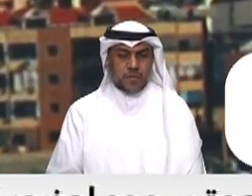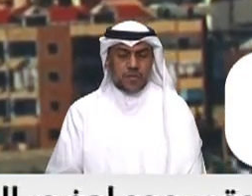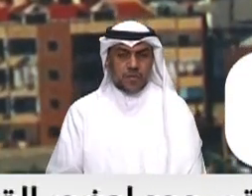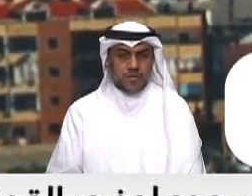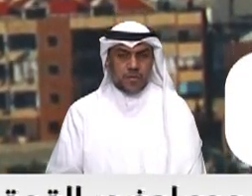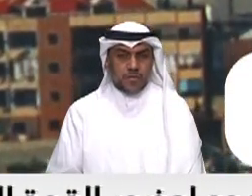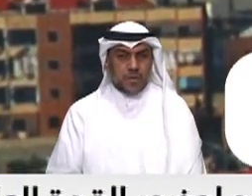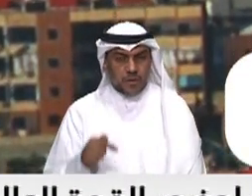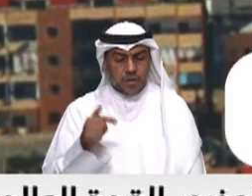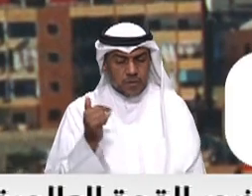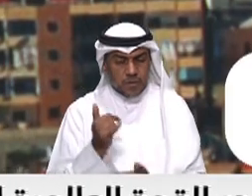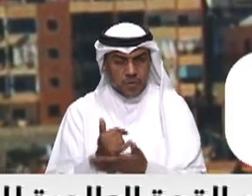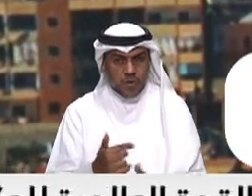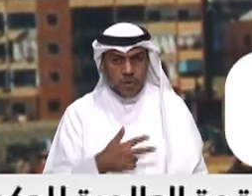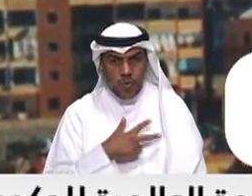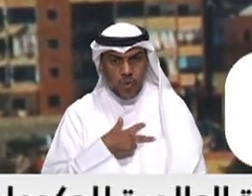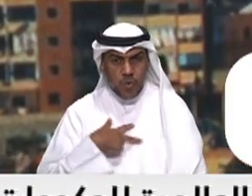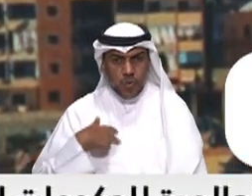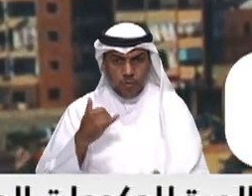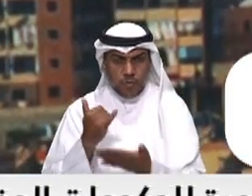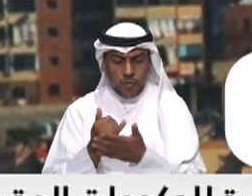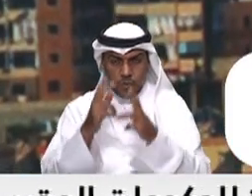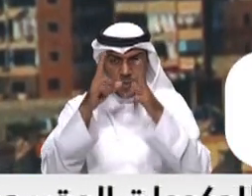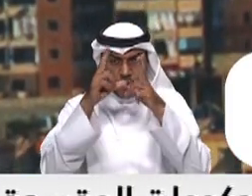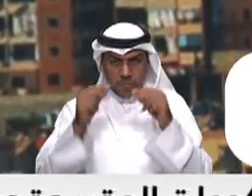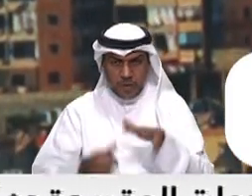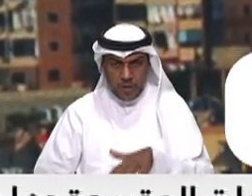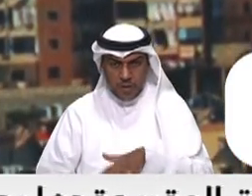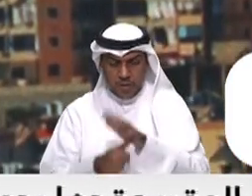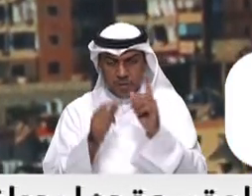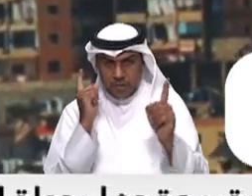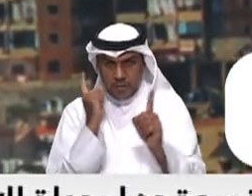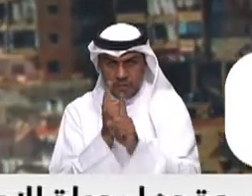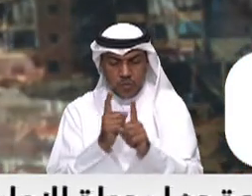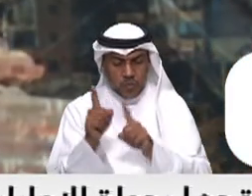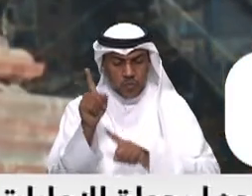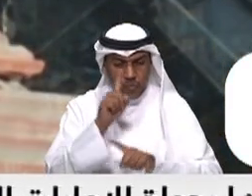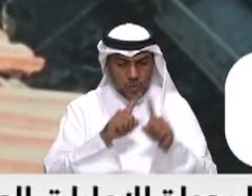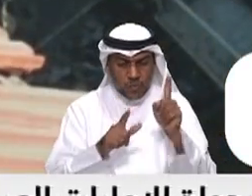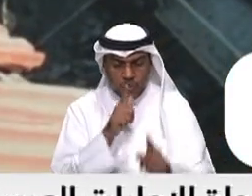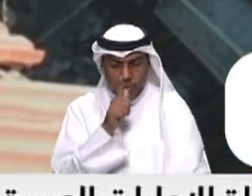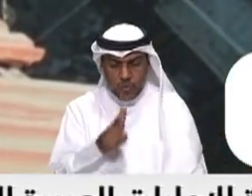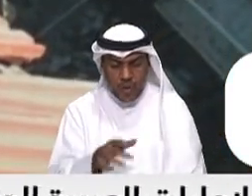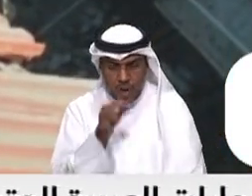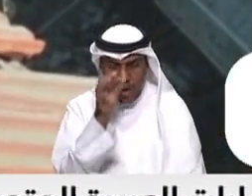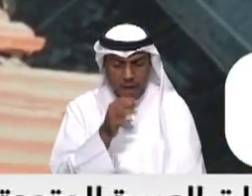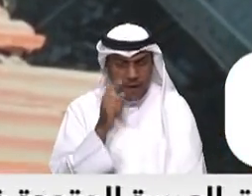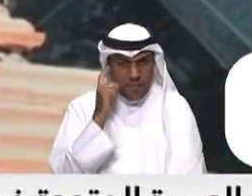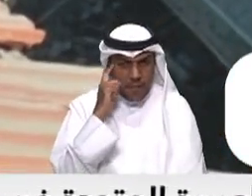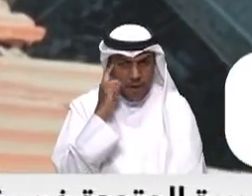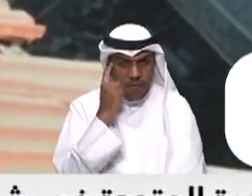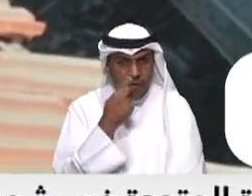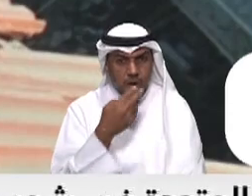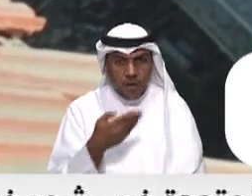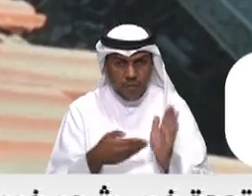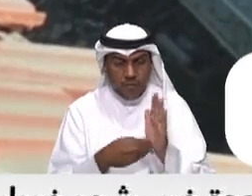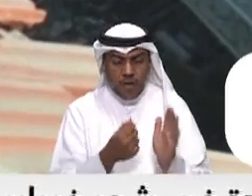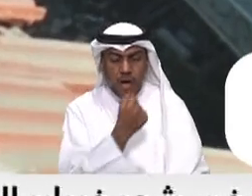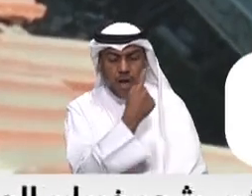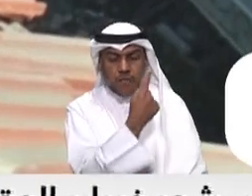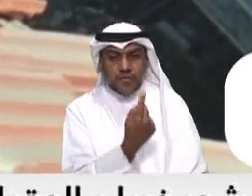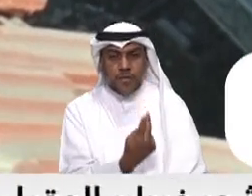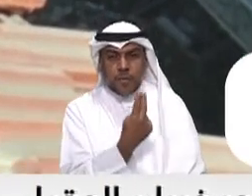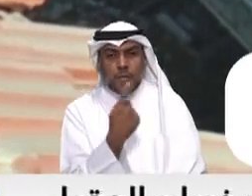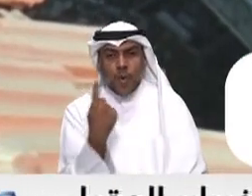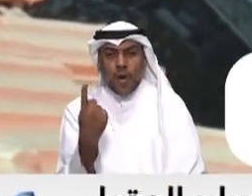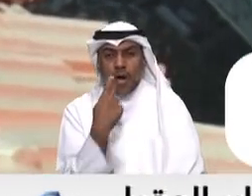لقائه لرئيس حكومة تصريف الأعمال نجيب ميقاتي بأن التزام الجانبين بالقرار 1701